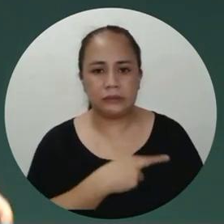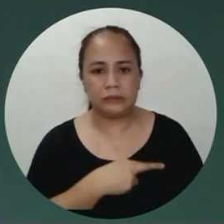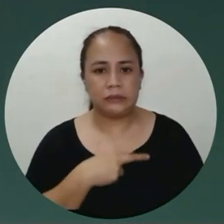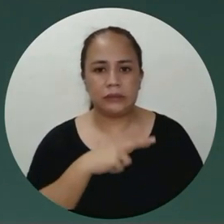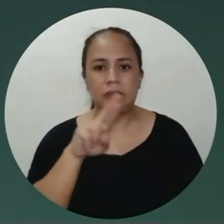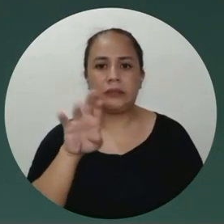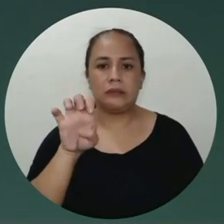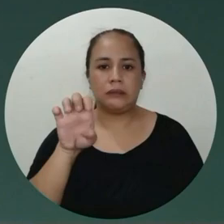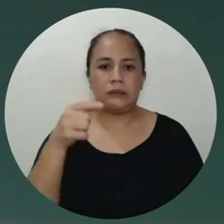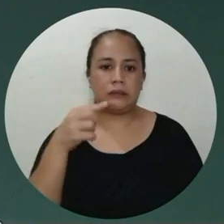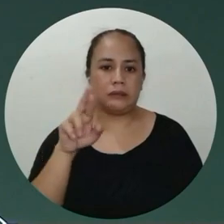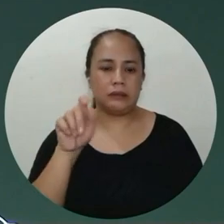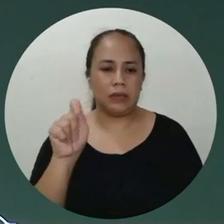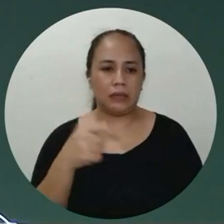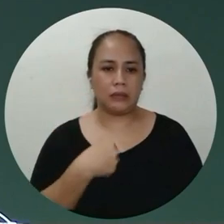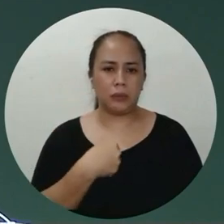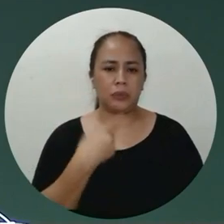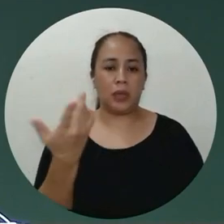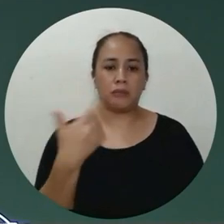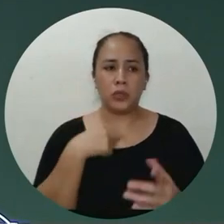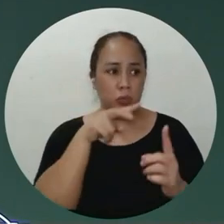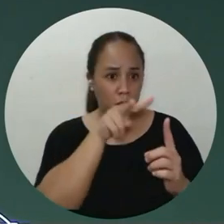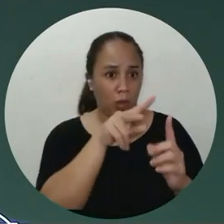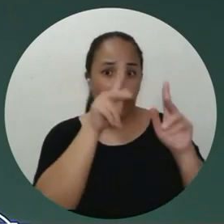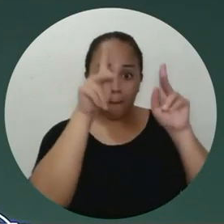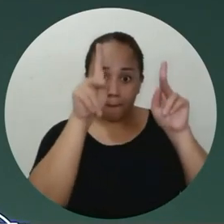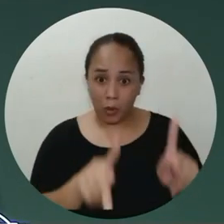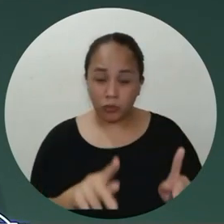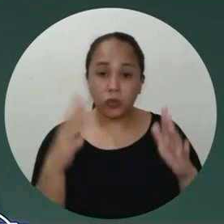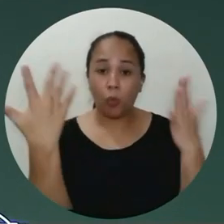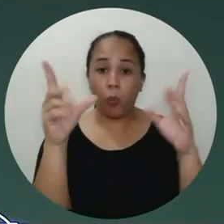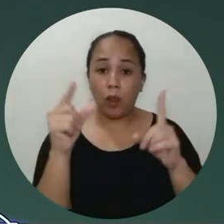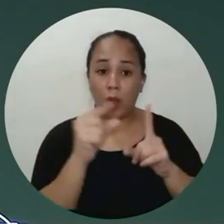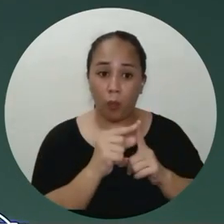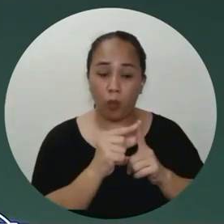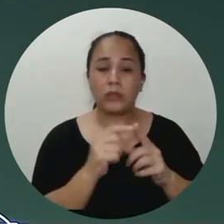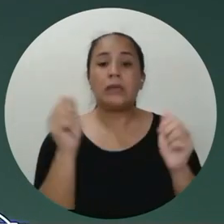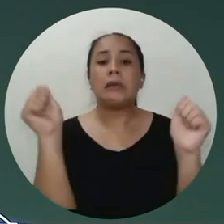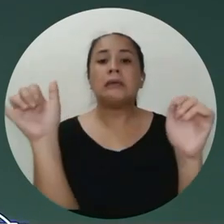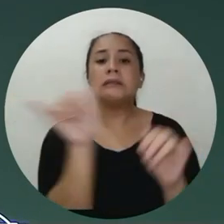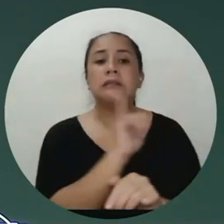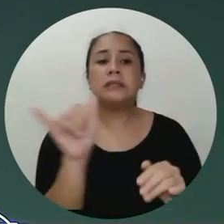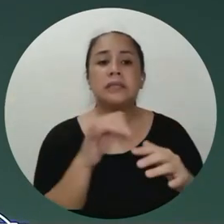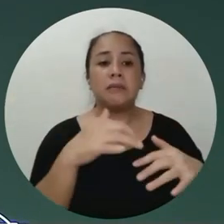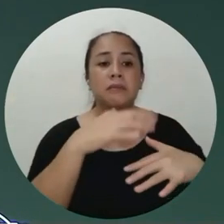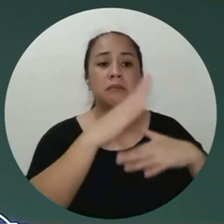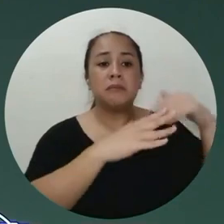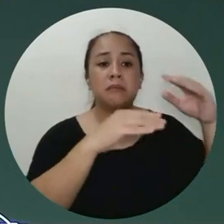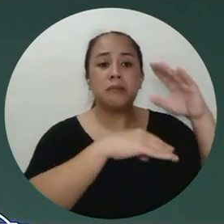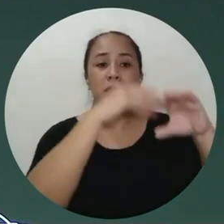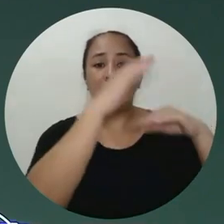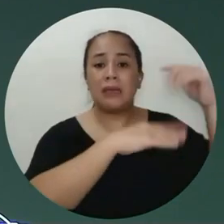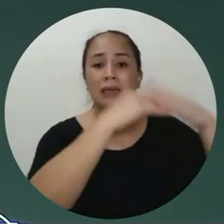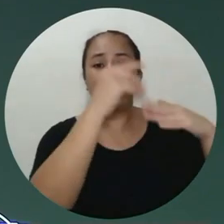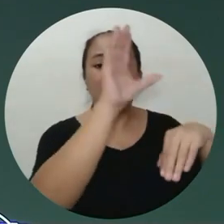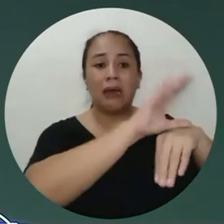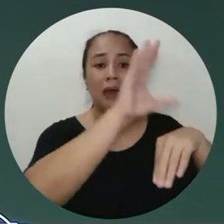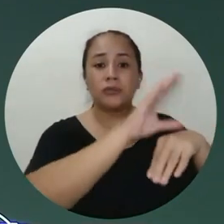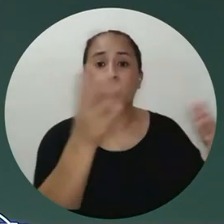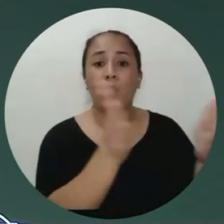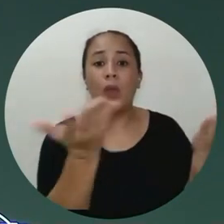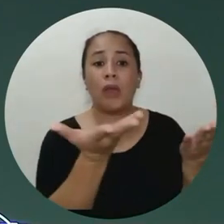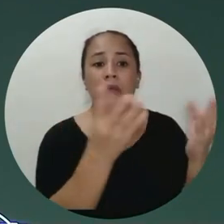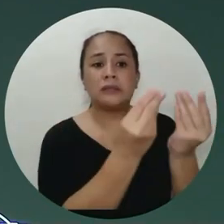같은 사람이에요. And that is why a person without the word is a person who has built their house on sand. 언제 넘어질지 몰라. You do not know when it will crumble. 자기 기분 따라 감정 따라